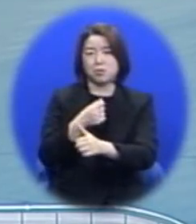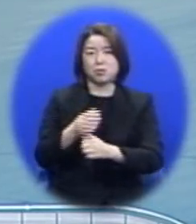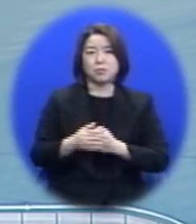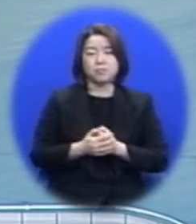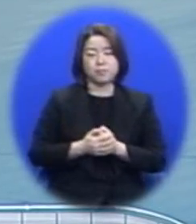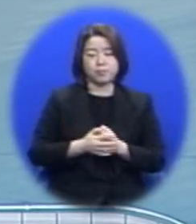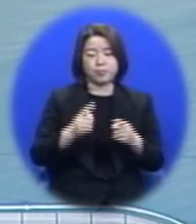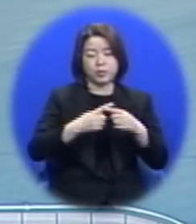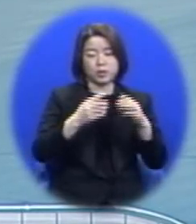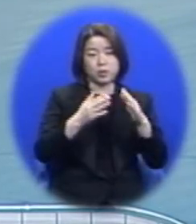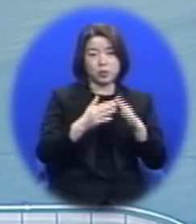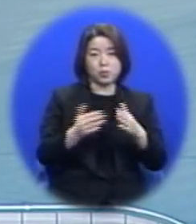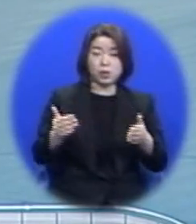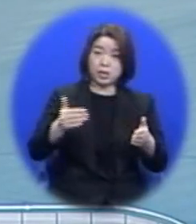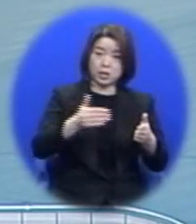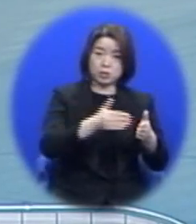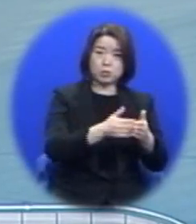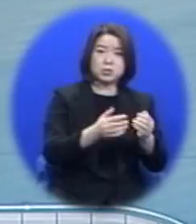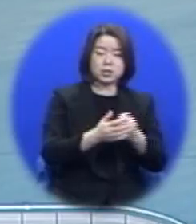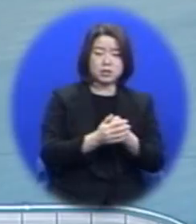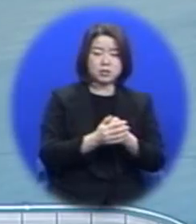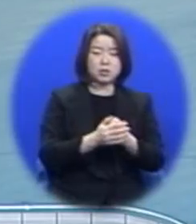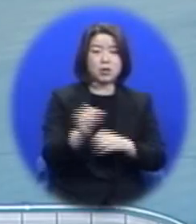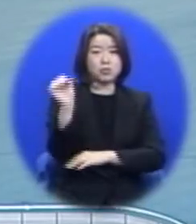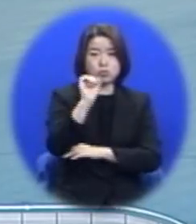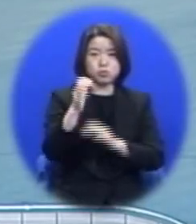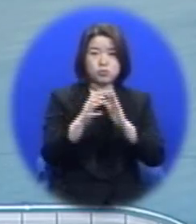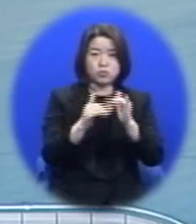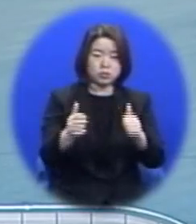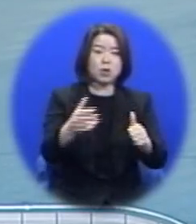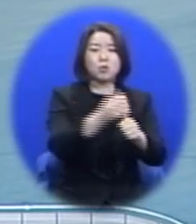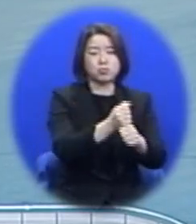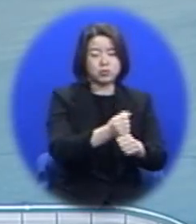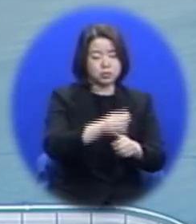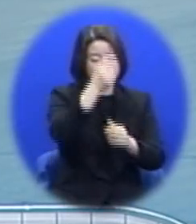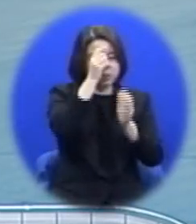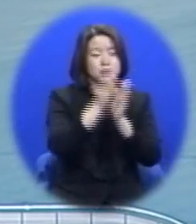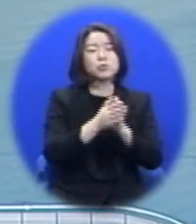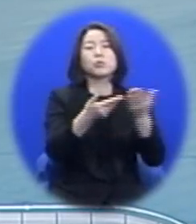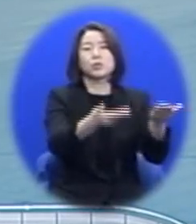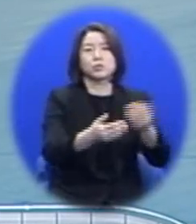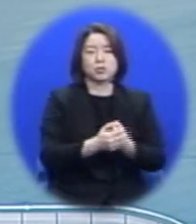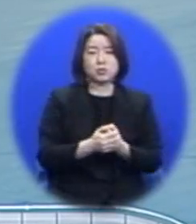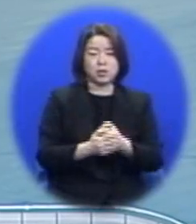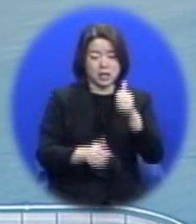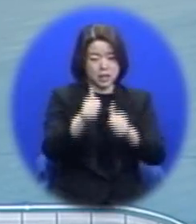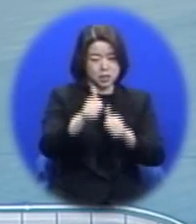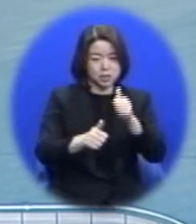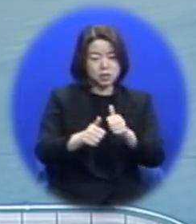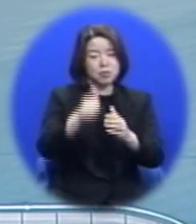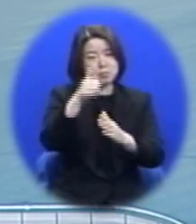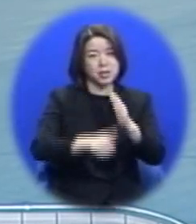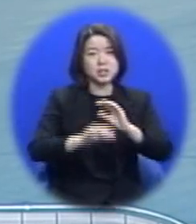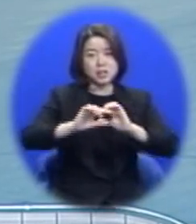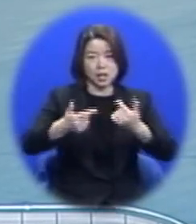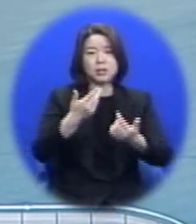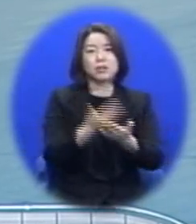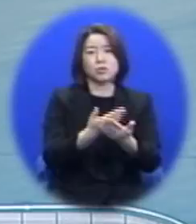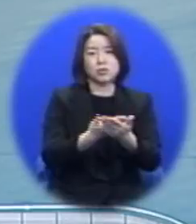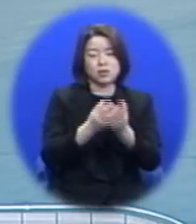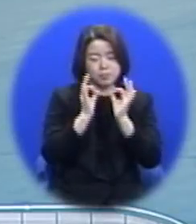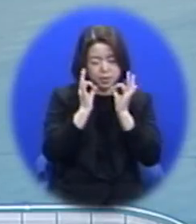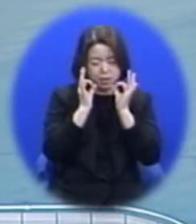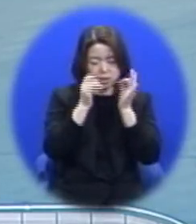교회에 도착해서 붙들고 기도를 했다니까요. 그분들에게 시험에 들지 말게 주옵소서, 그렇게 간절히